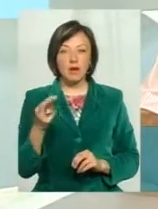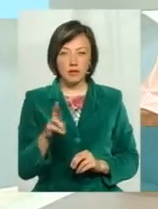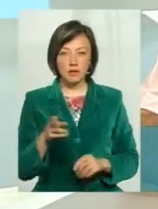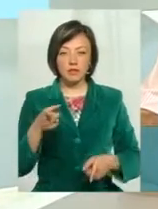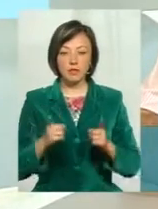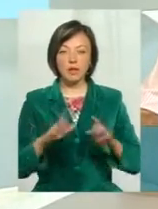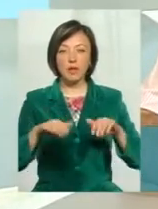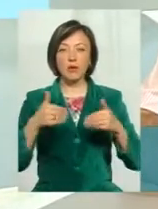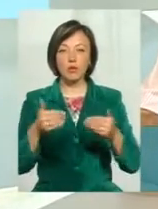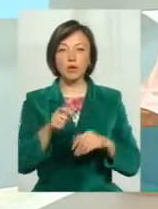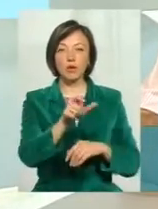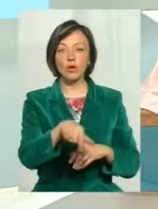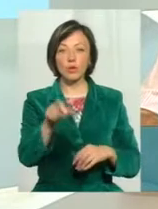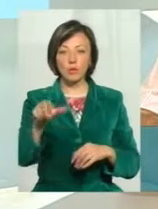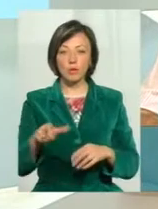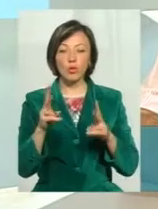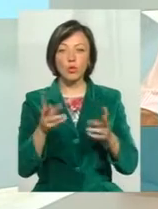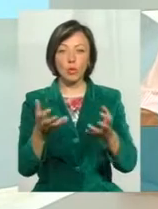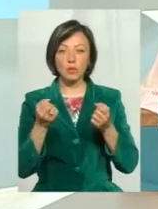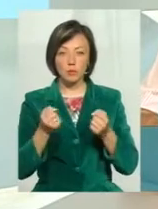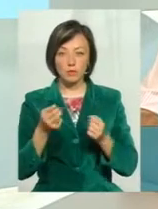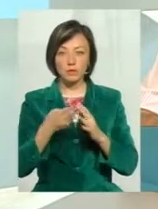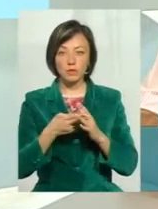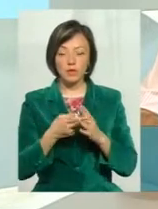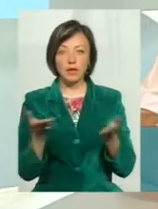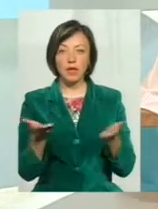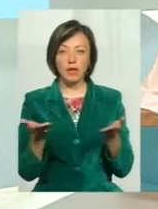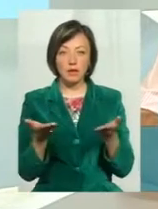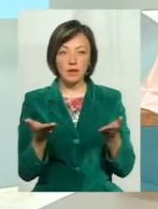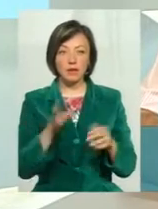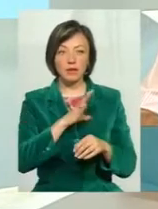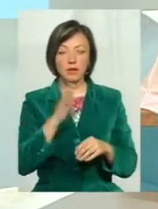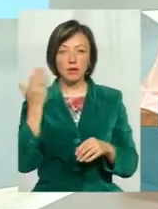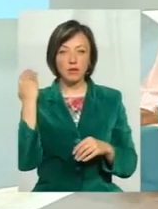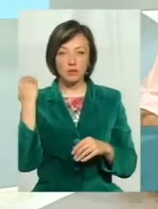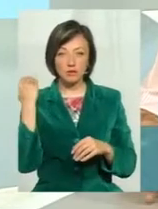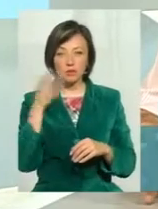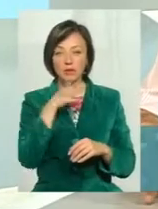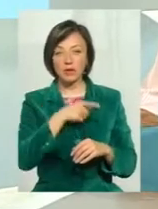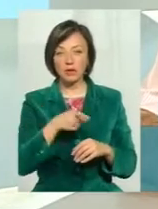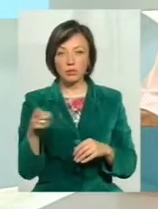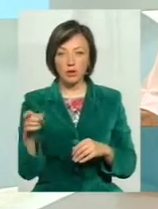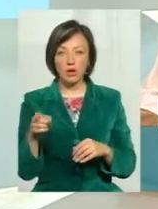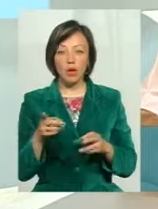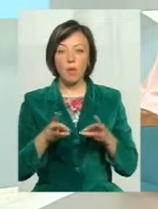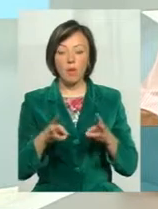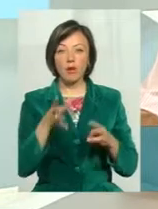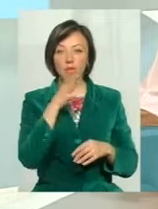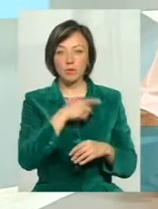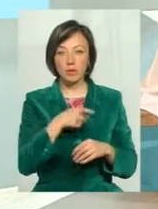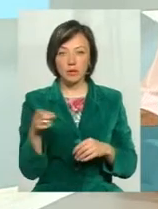звичайно, рекомендував тим одержувачам субсидій, які отримували її у попередньому періоді, тобто в опалювальний